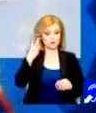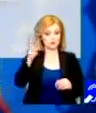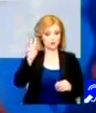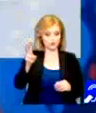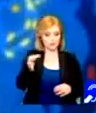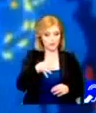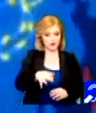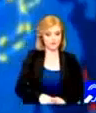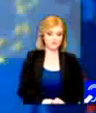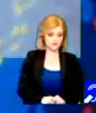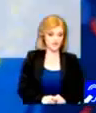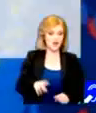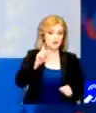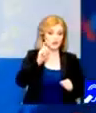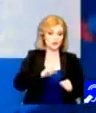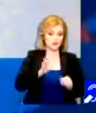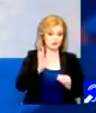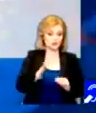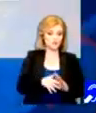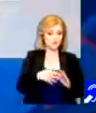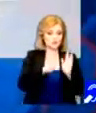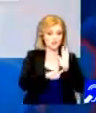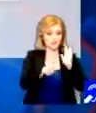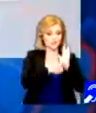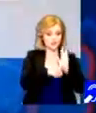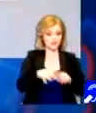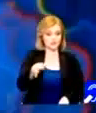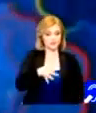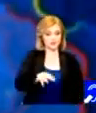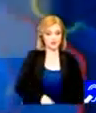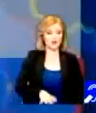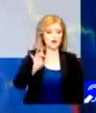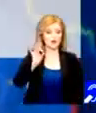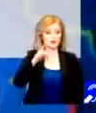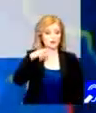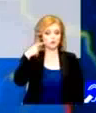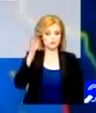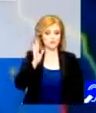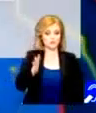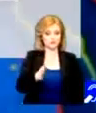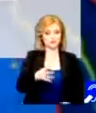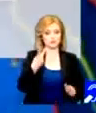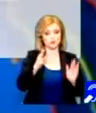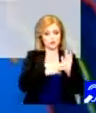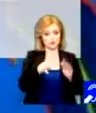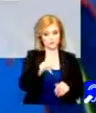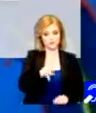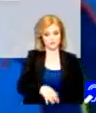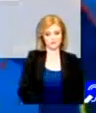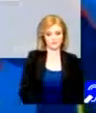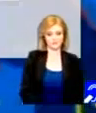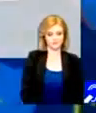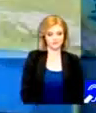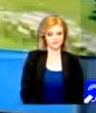și 22 de bani, iar hrivna ucraineană va avea valoarea de 66 de bani. Rubla rusească se va tranzacționa cu 28 de bani.